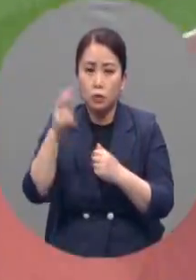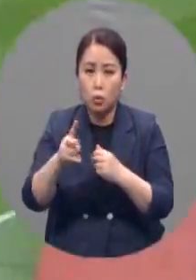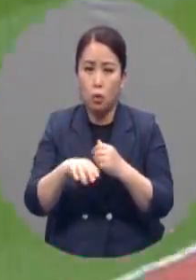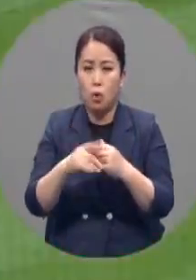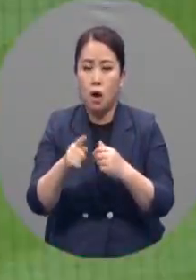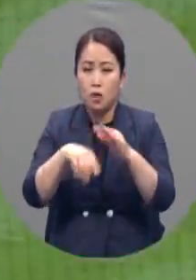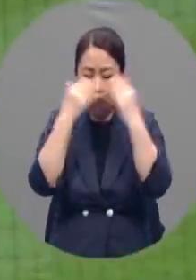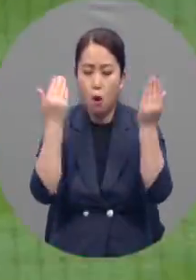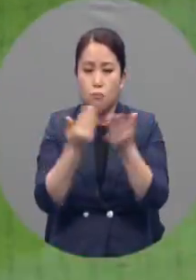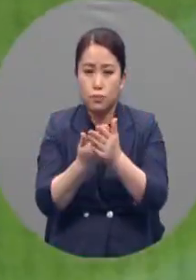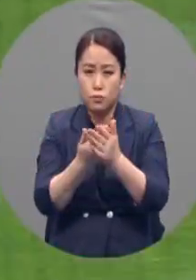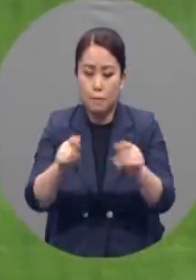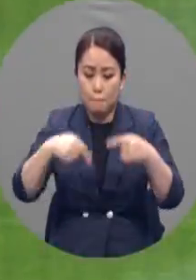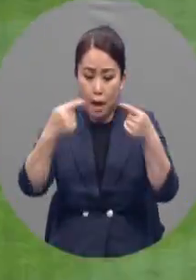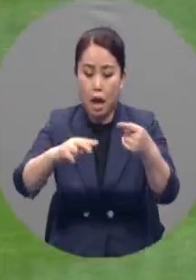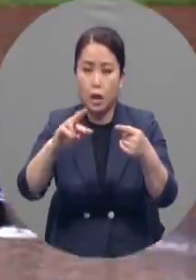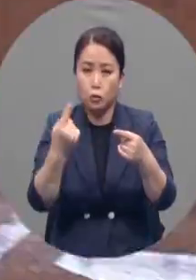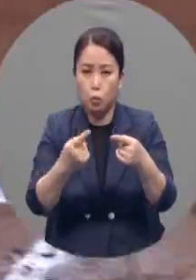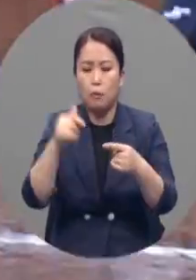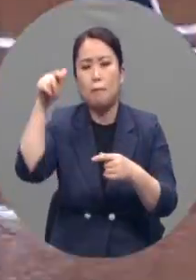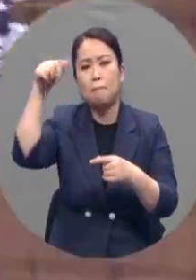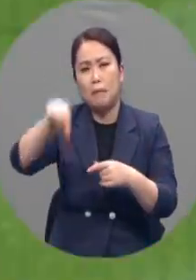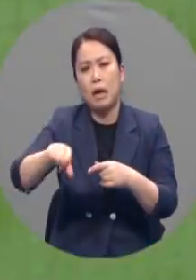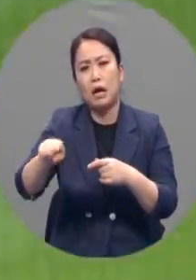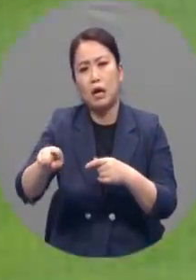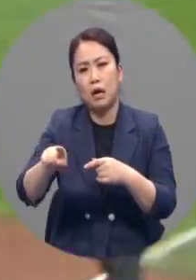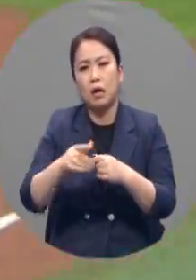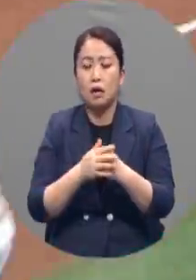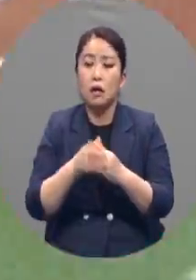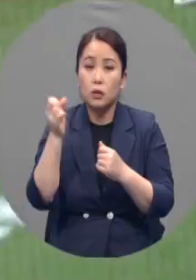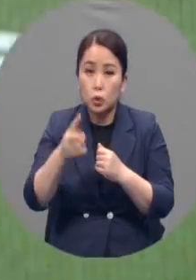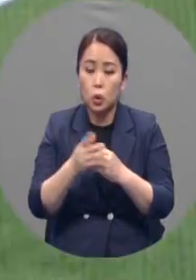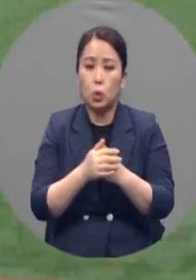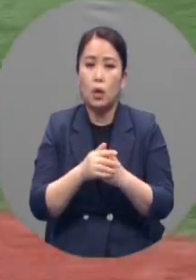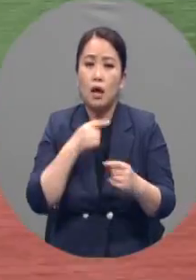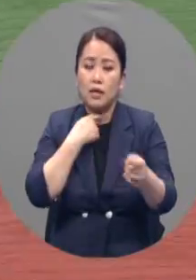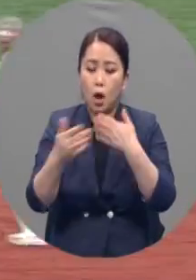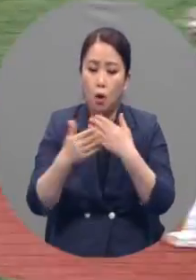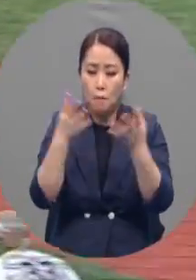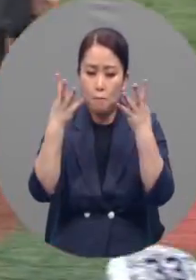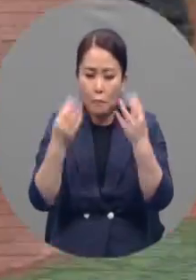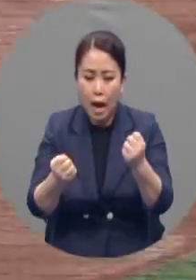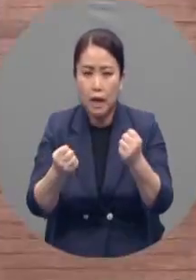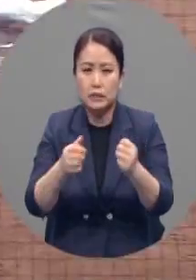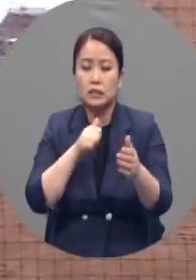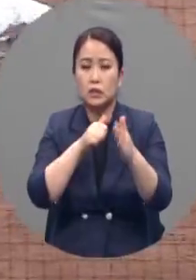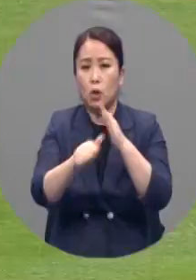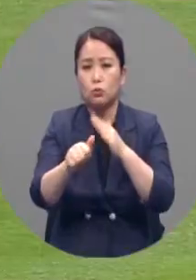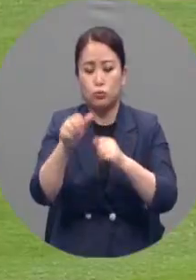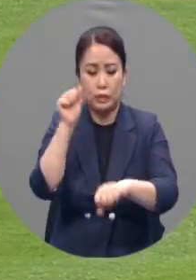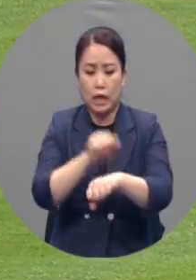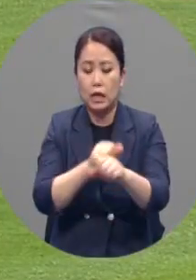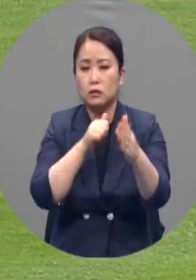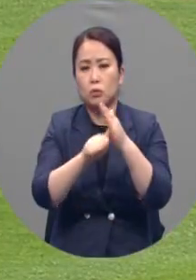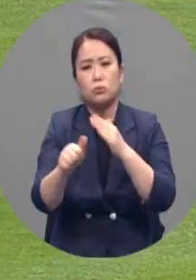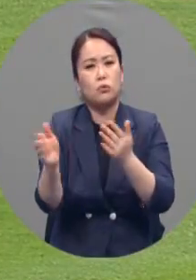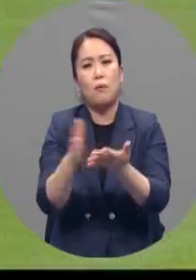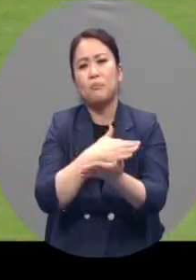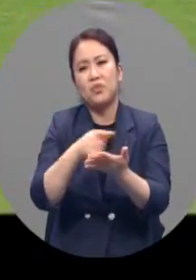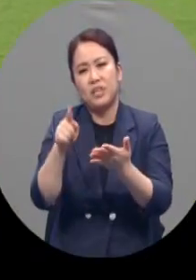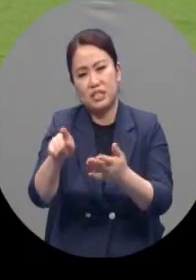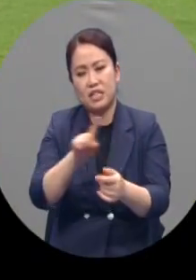모두 투입하고도 졌습니다. 마운드를 든든하게 잡아줄 경험 많은 베테랑 투수가 없는 게 가장 큰 원인으로